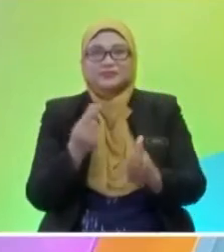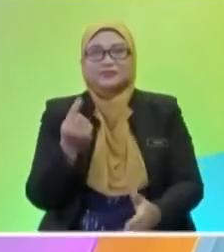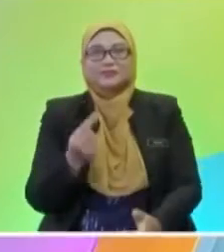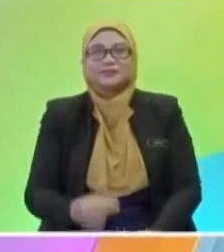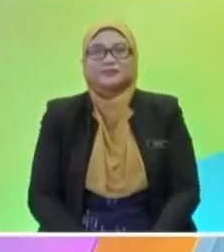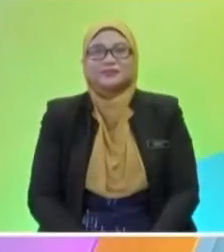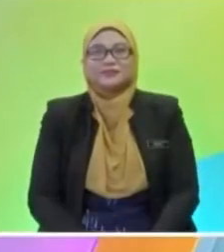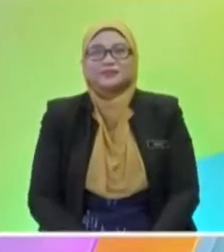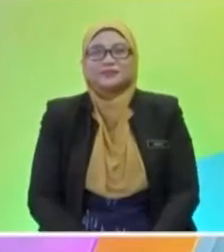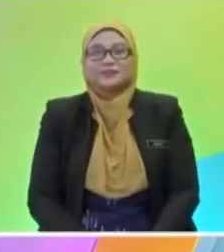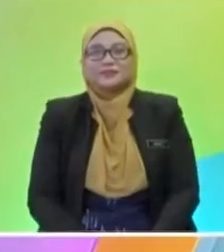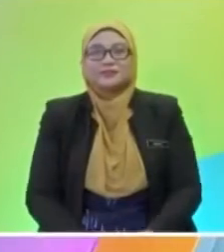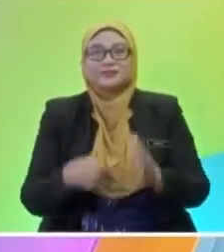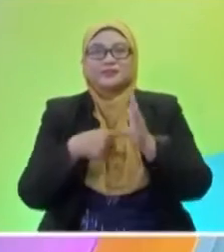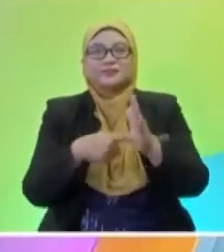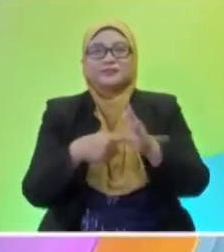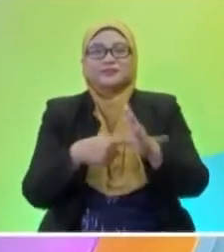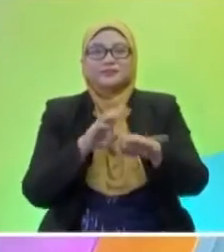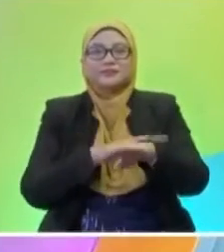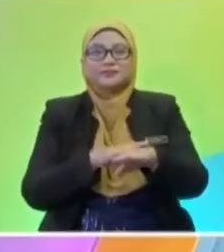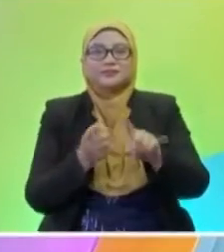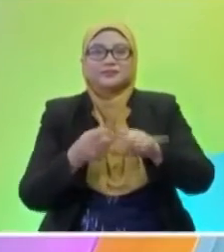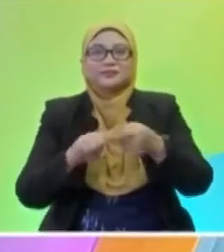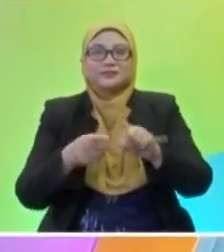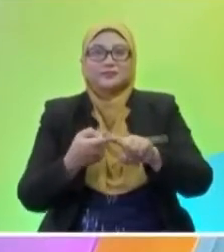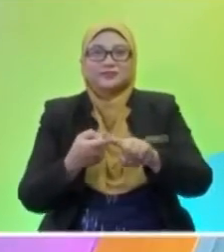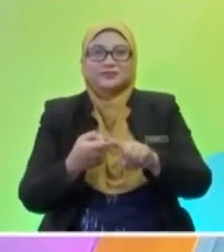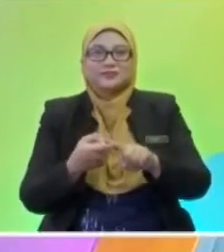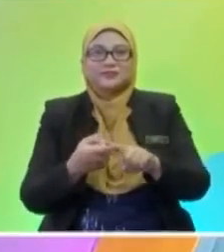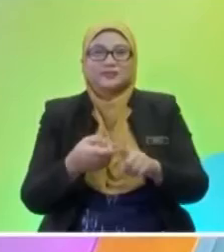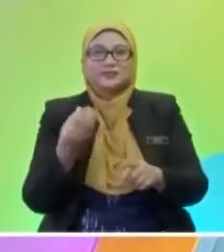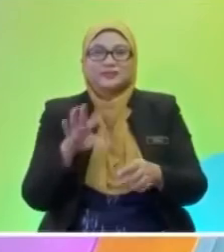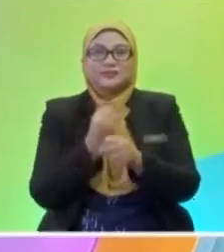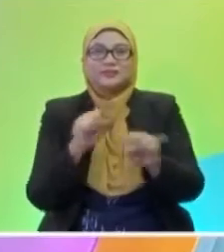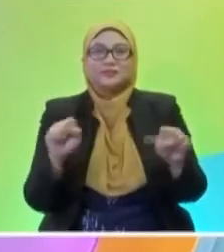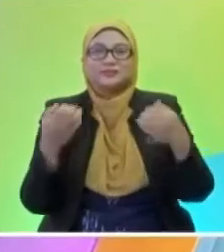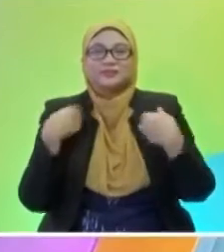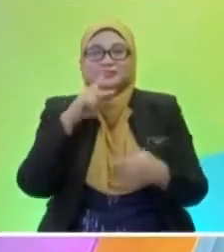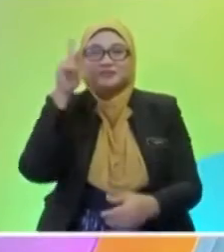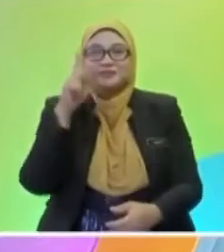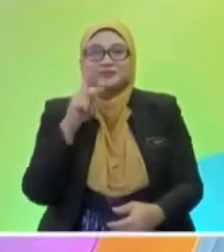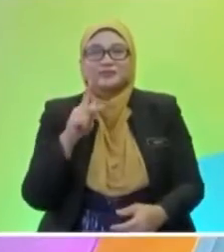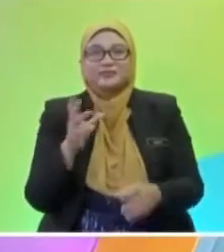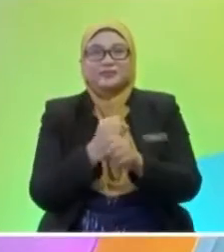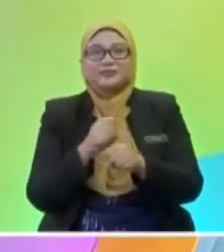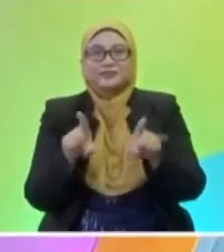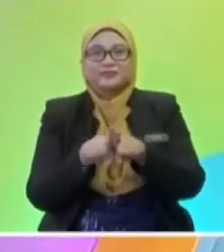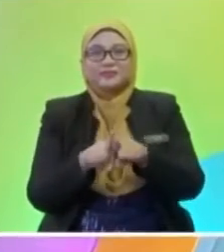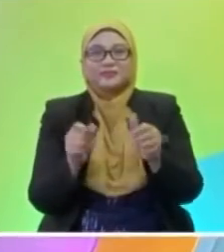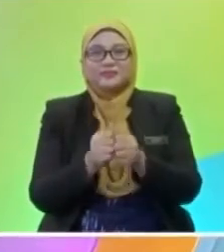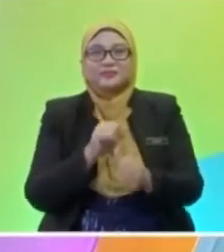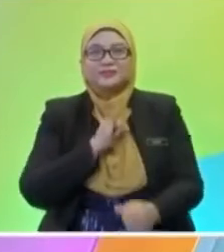nak tunjukkan pada rakan-rakan saya. Saya dah siap. Adakah yang dapat sama dengan saya? Mungkin bentuk alat